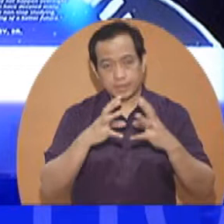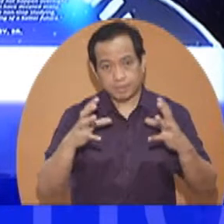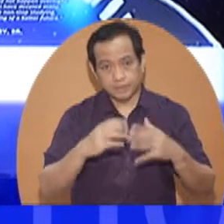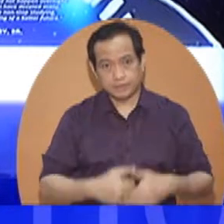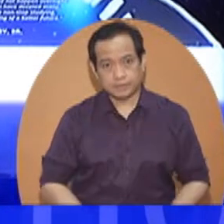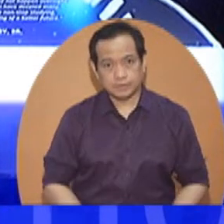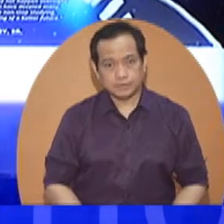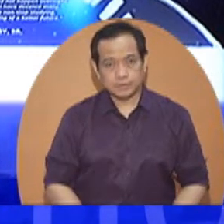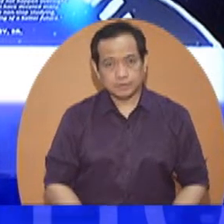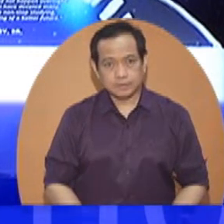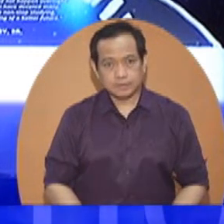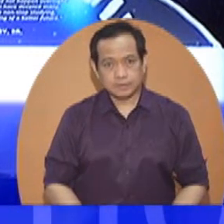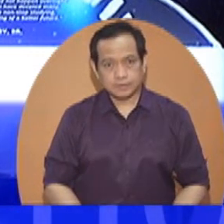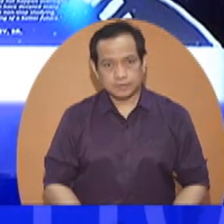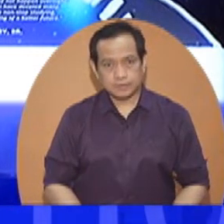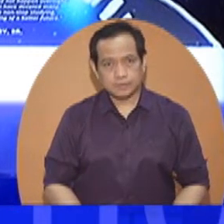Maraming salamat po.